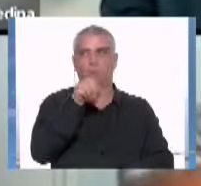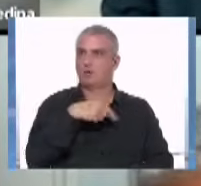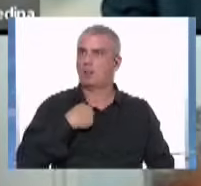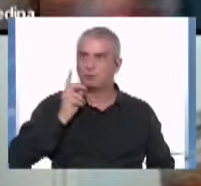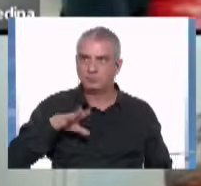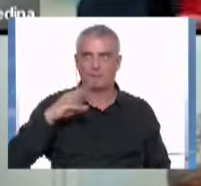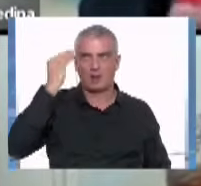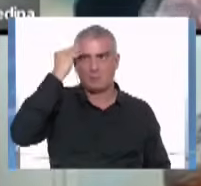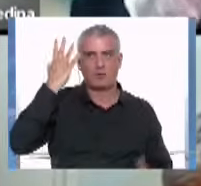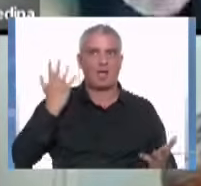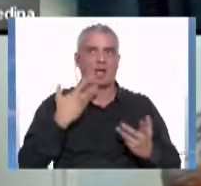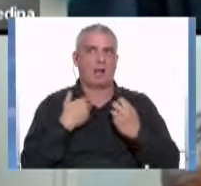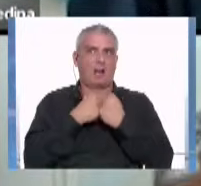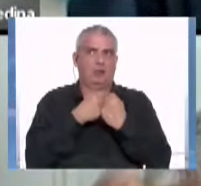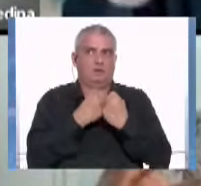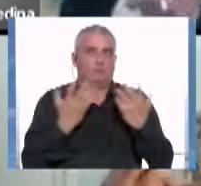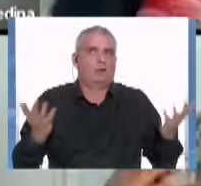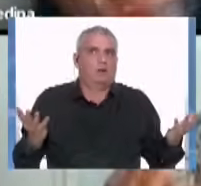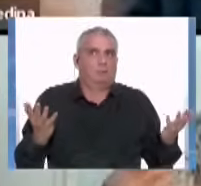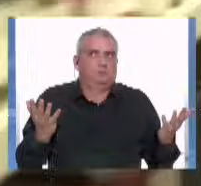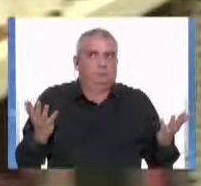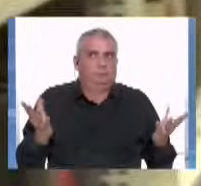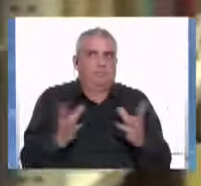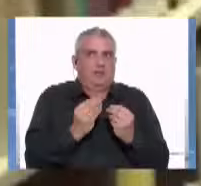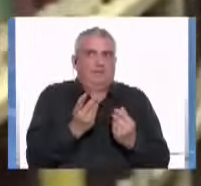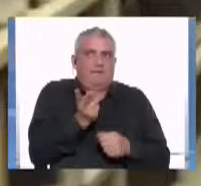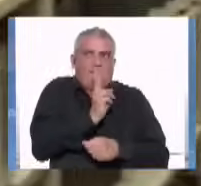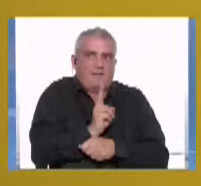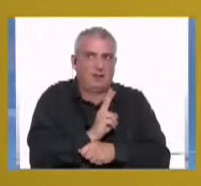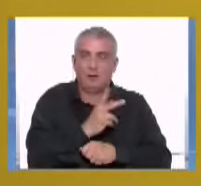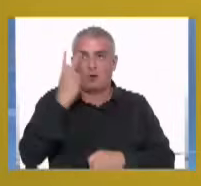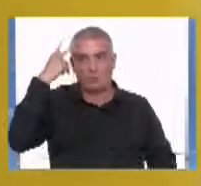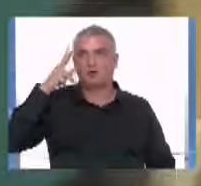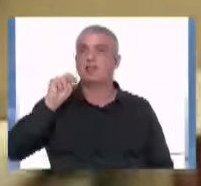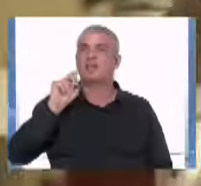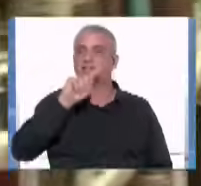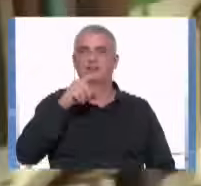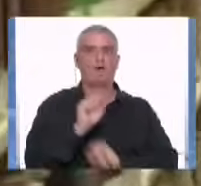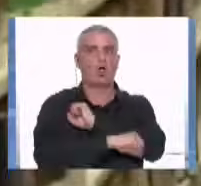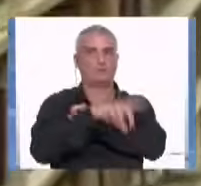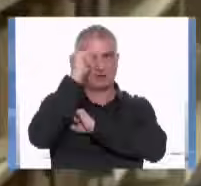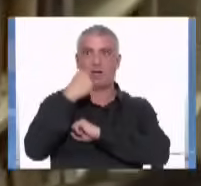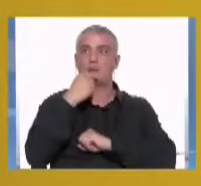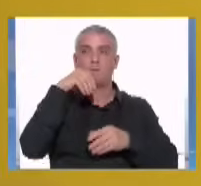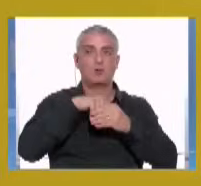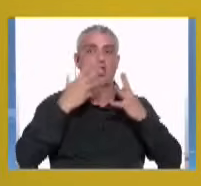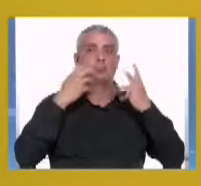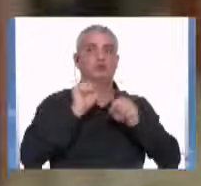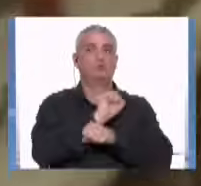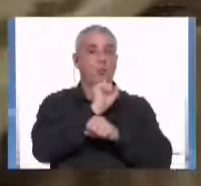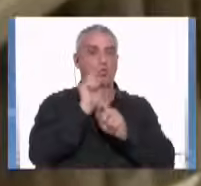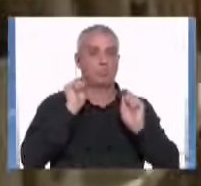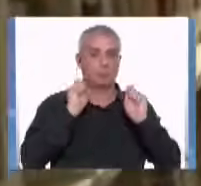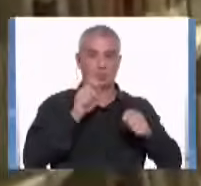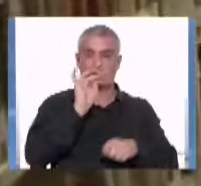גם ללמוד איך להתמודד עם הפייק. פרופסור נטע זיו מאוניברסיטת תל אביב אמרה כי מתוך 90